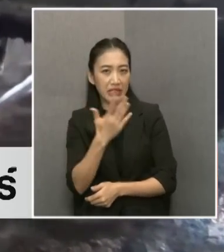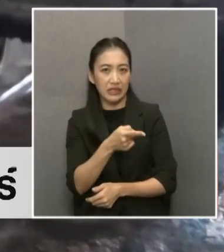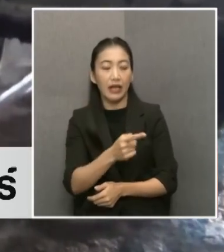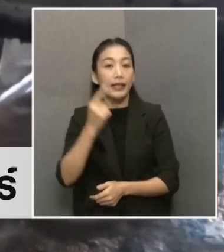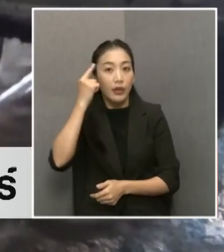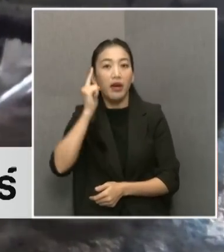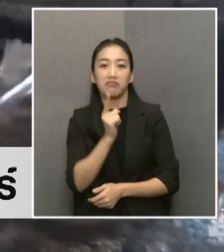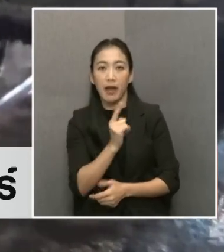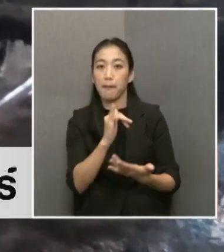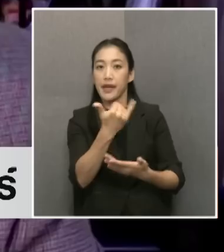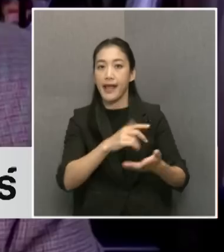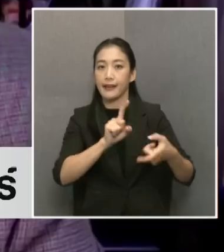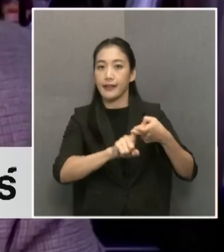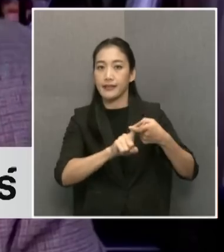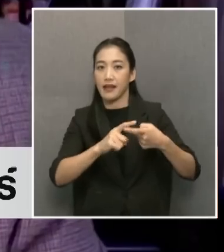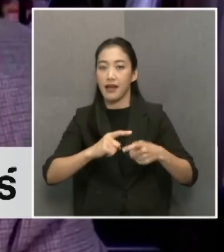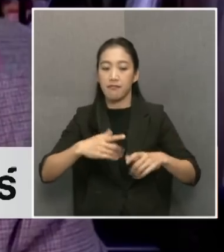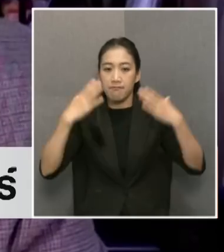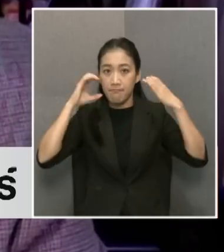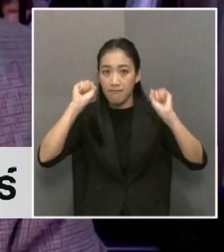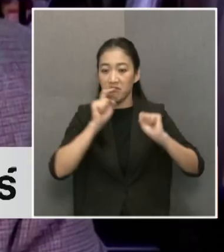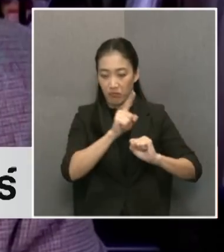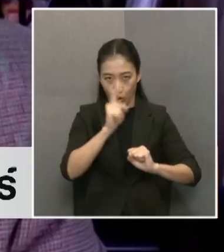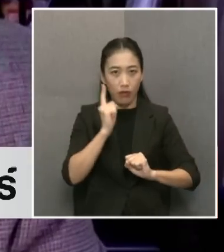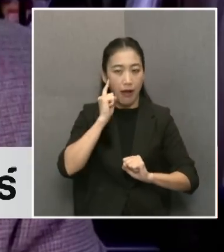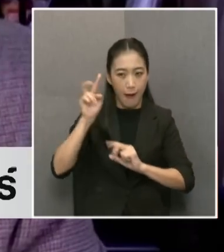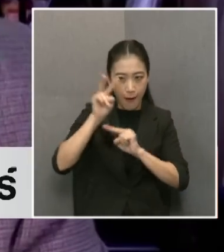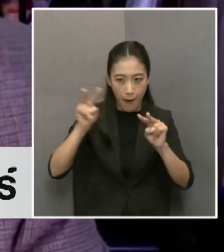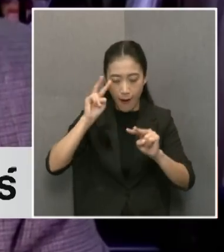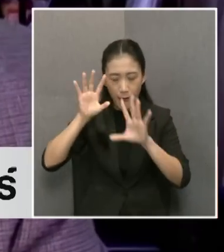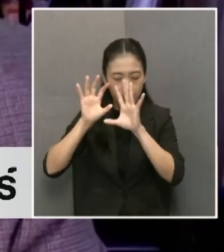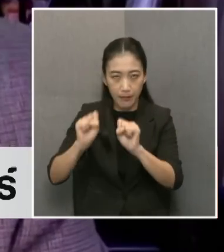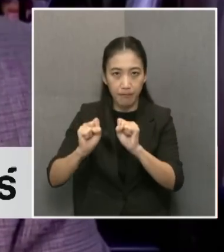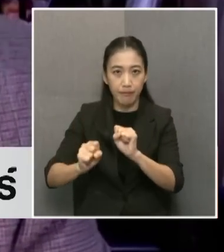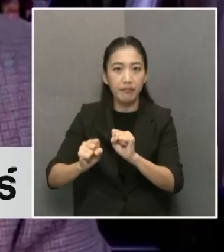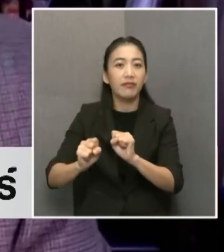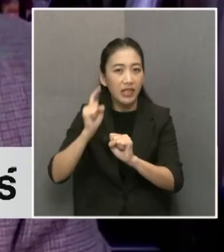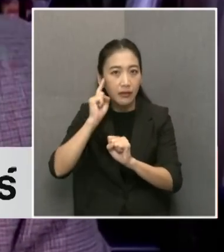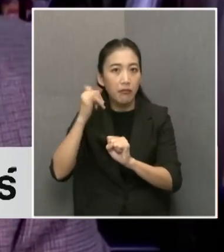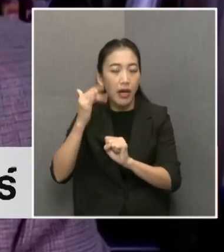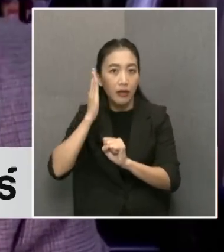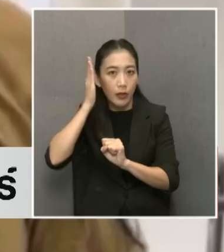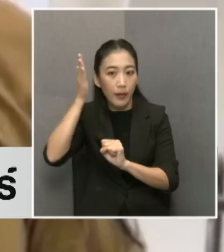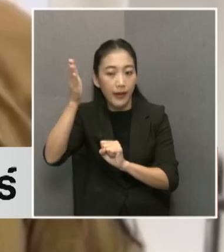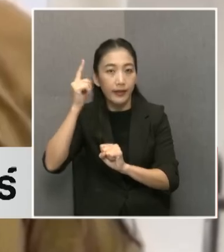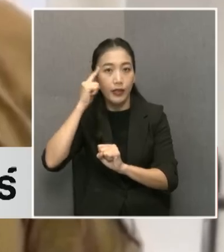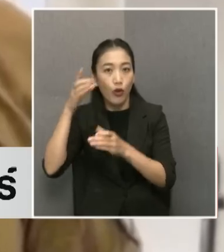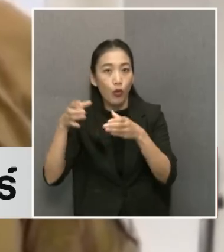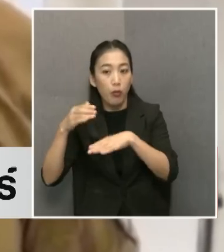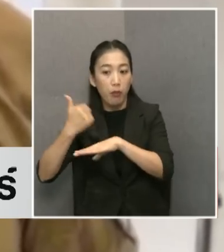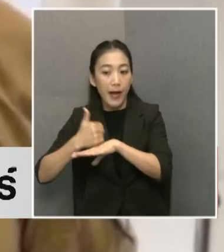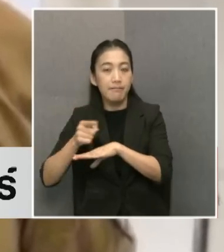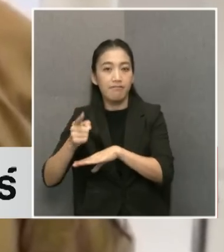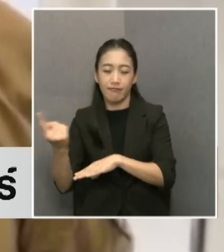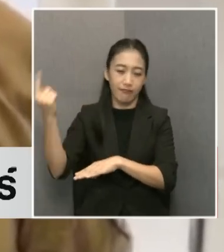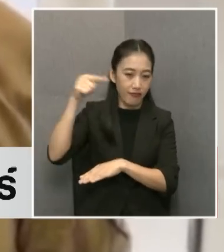ซินต่อและอาจเป็นสาเหตุที่ทำให้ผู้นำกลุ่มแวกเนอร์จำเป็นต้องกลับมาก่อเหตุในลักษณะเดียวกันนี้อีกครั้งใน